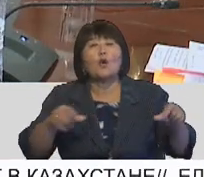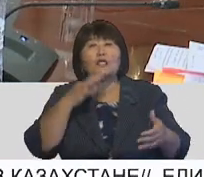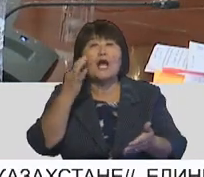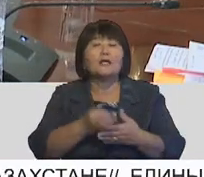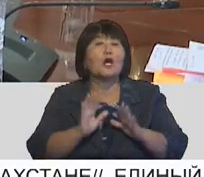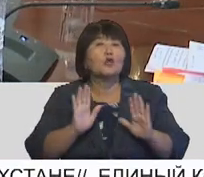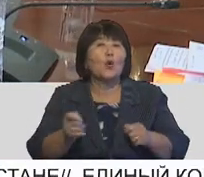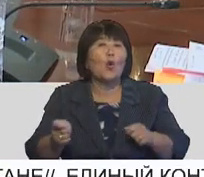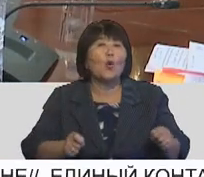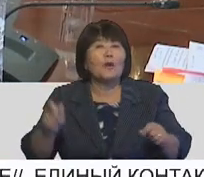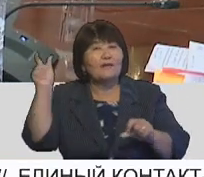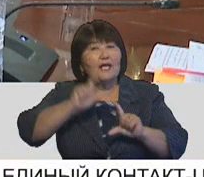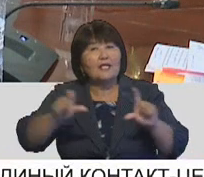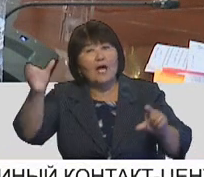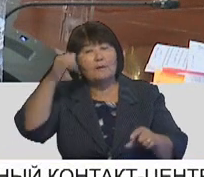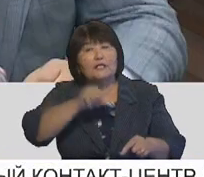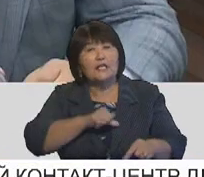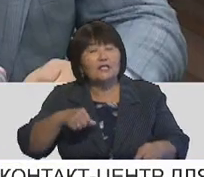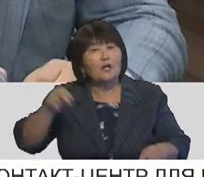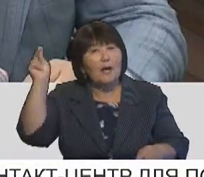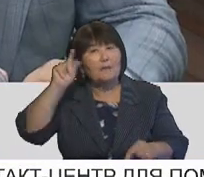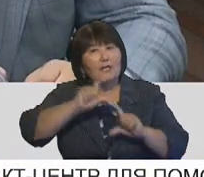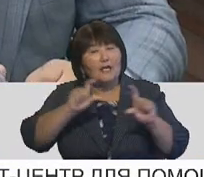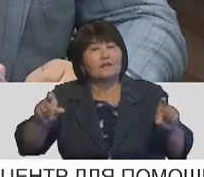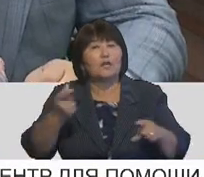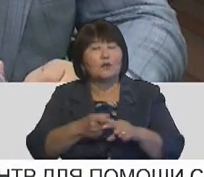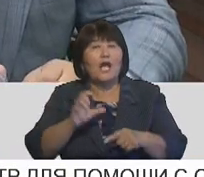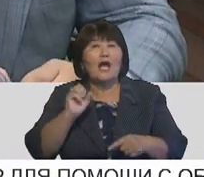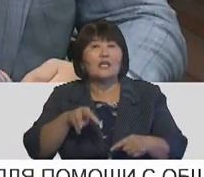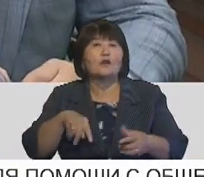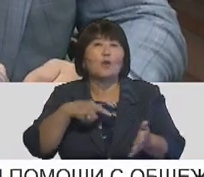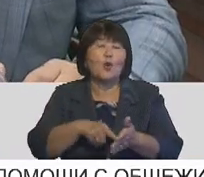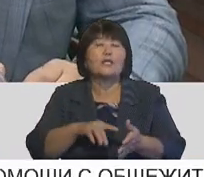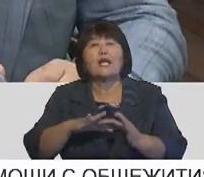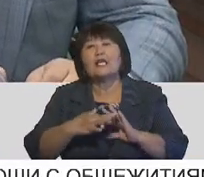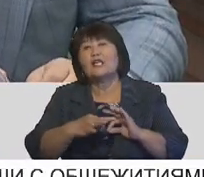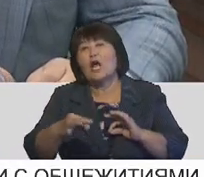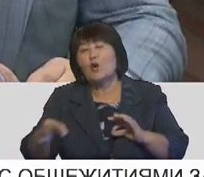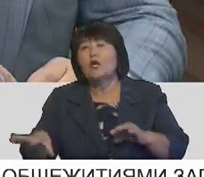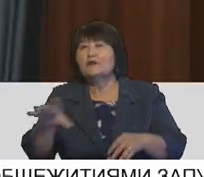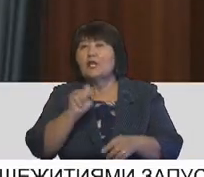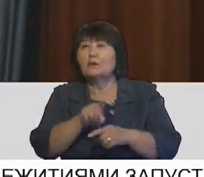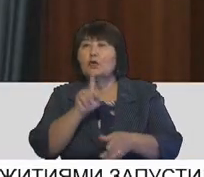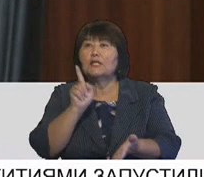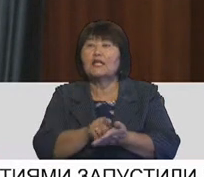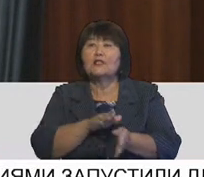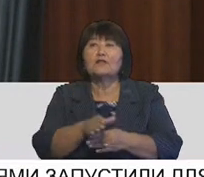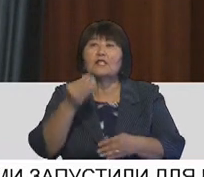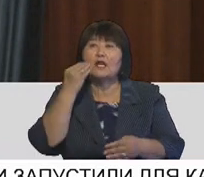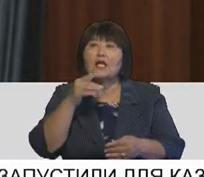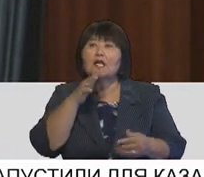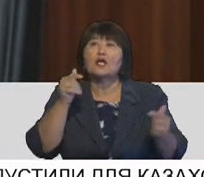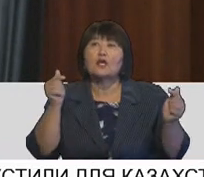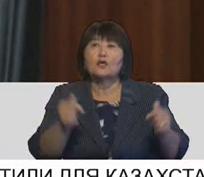не только управление образования, но и сами образовательные учреждения, а также акимы города и районов. Все поручения должны выполняться качественно и в